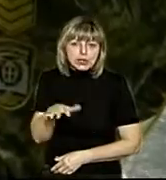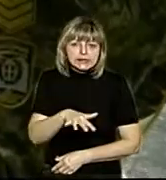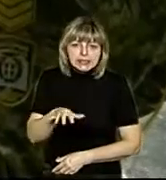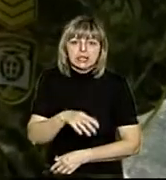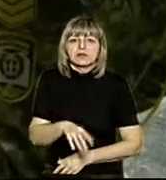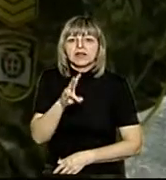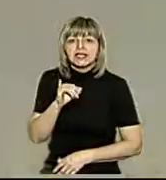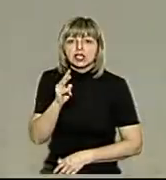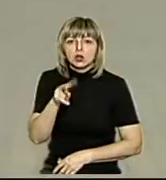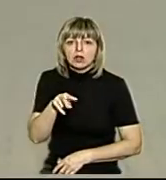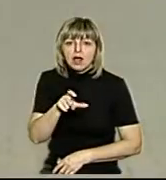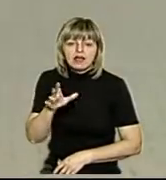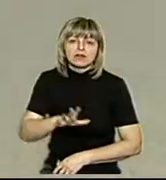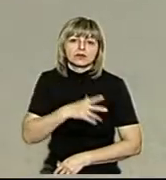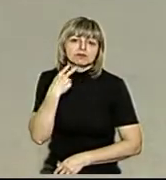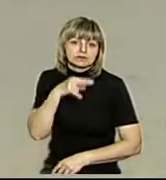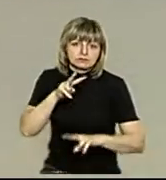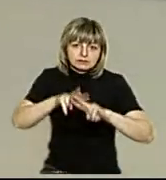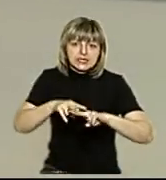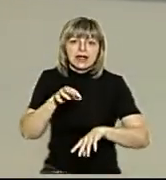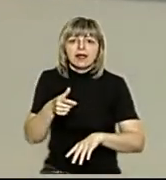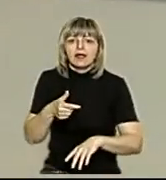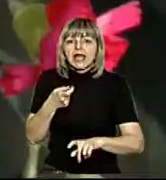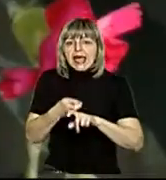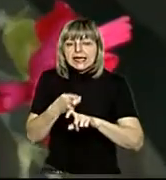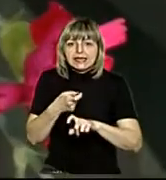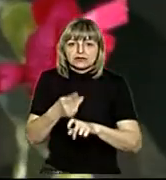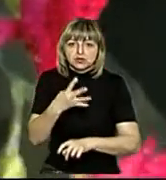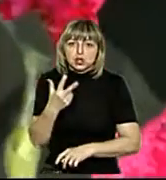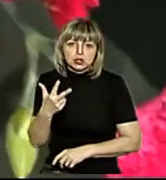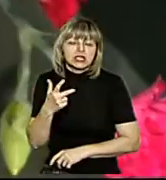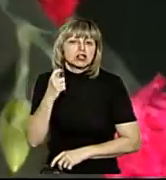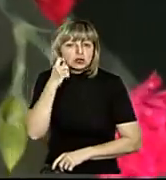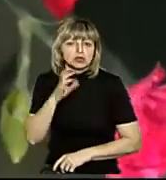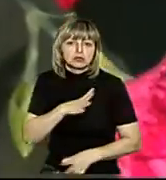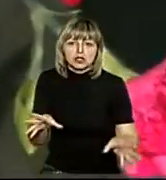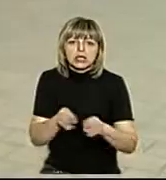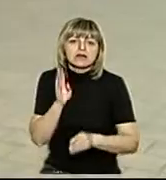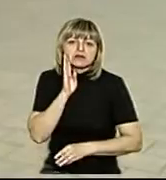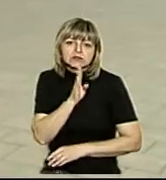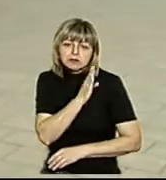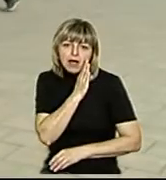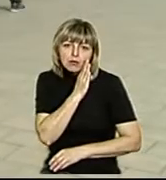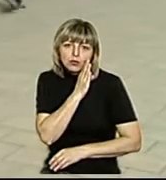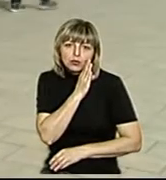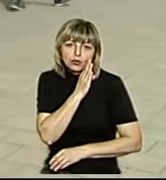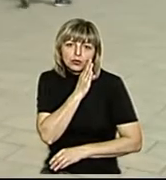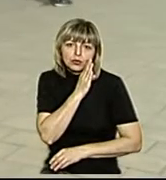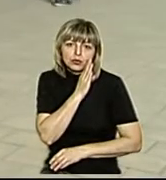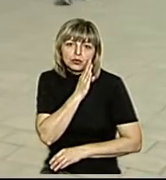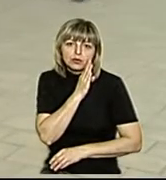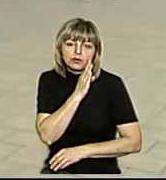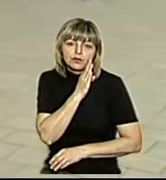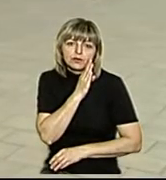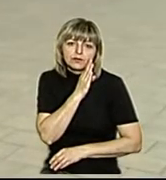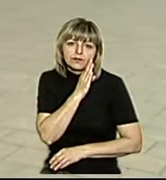Олександр Ніколаєв – колишній в'язень гестапо. У 43-му році був разом з мамою, яка була членом підпільної організації, був розстріляний в живих.